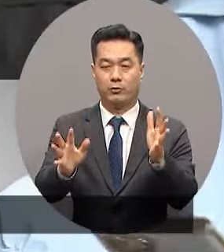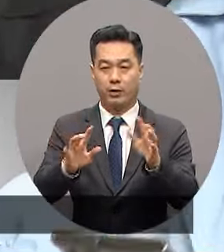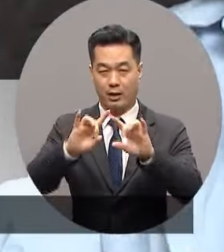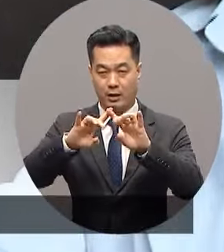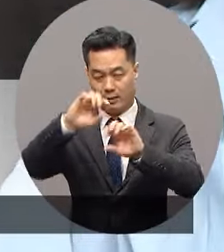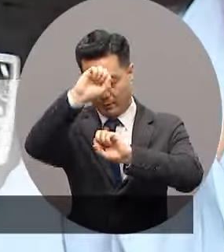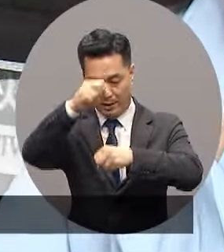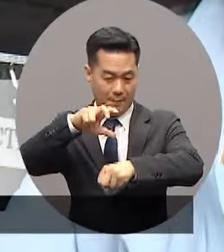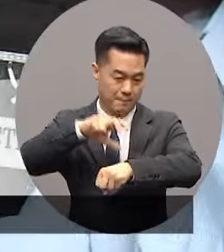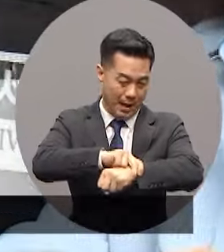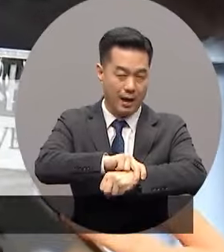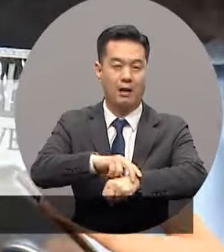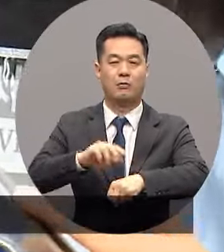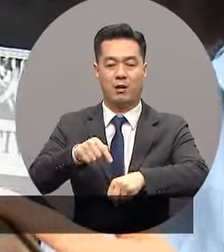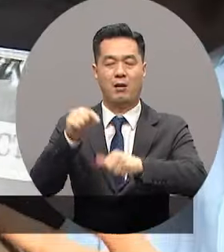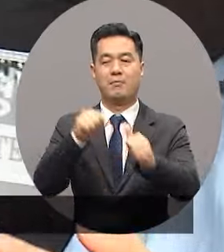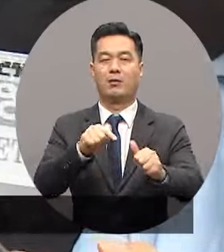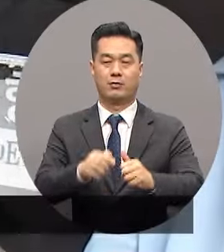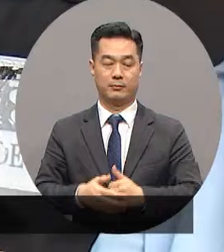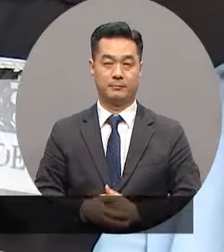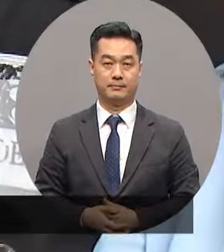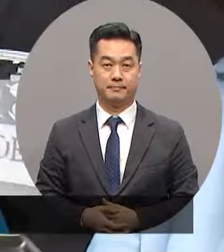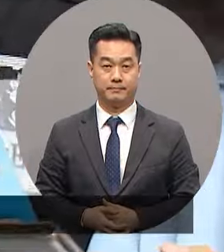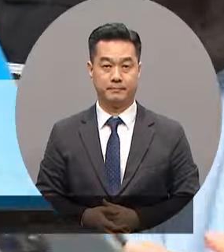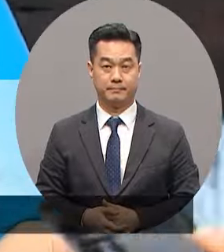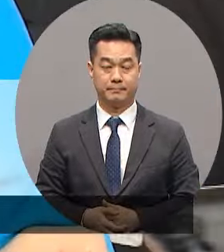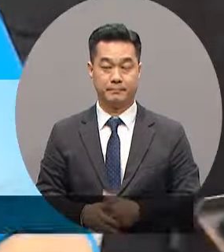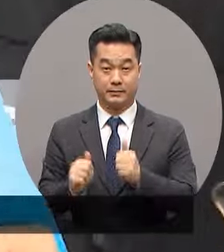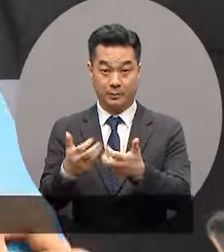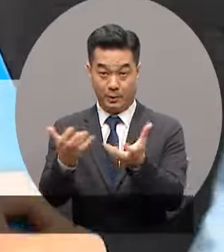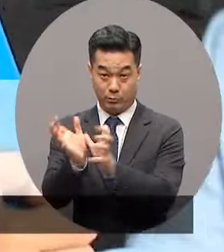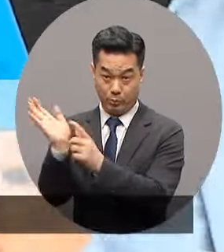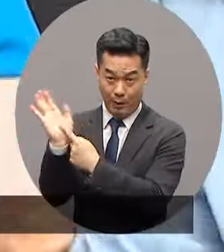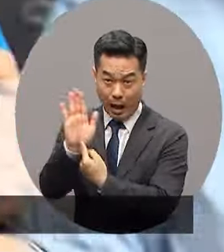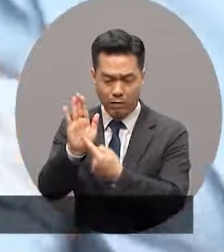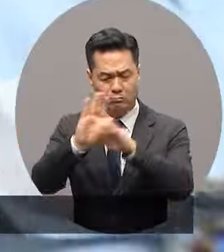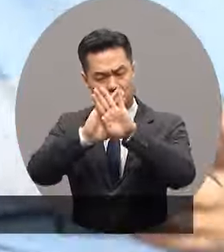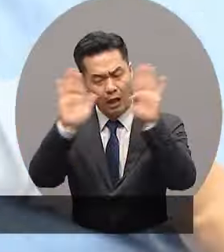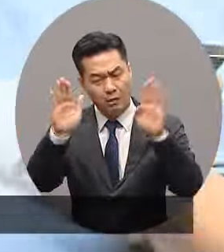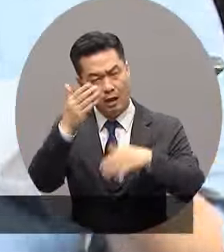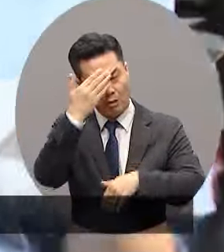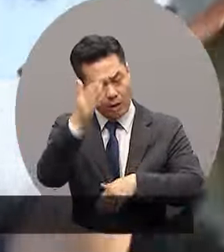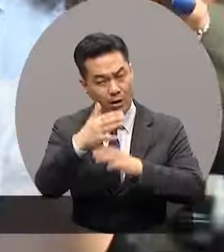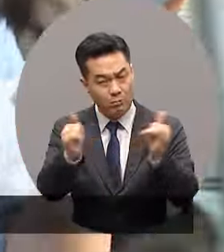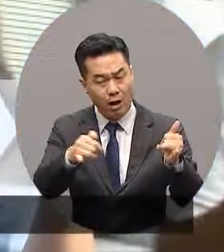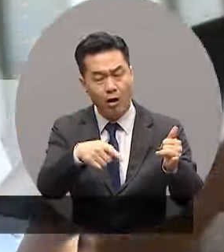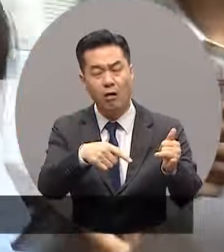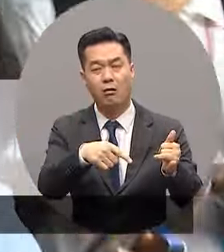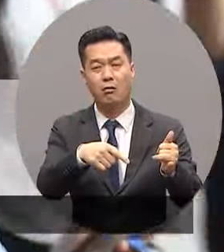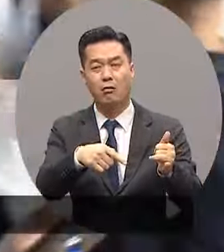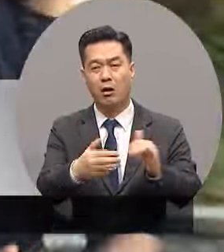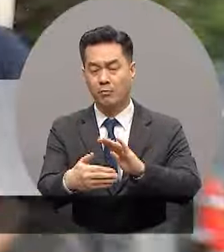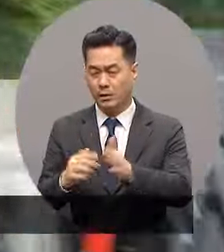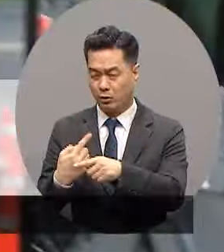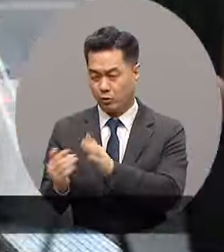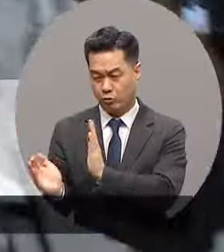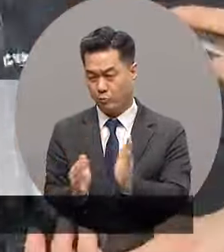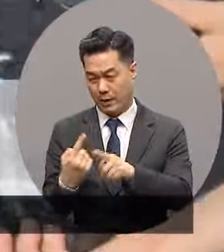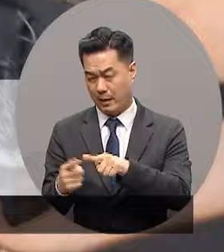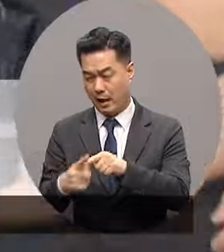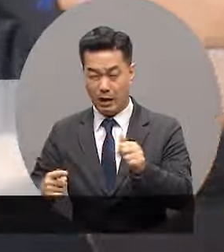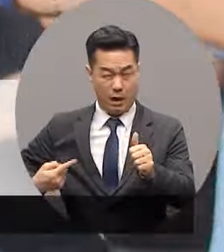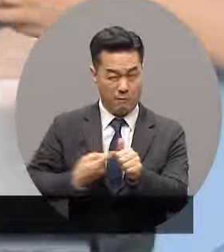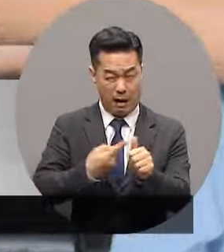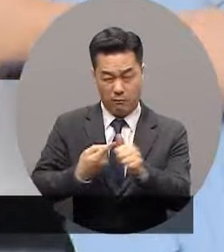위치추적 전자장치 부착을 명령했습니다. 재판부는 대낮에 일면식 없던 피해자를 미리 준비한 흉기로